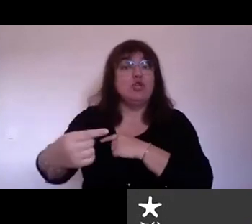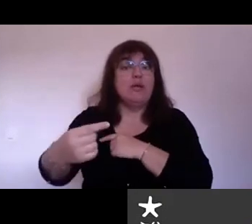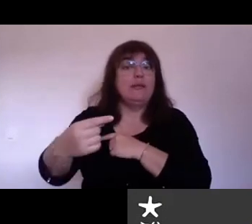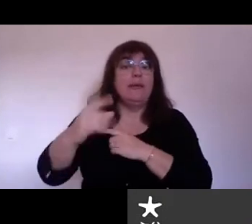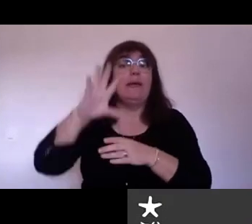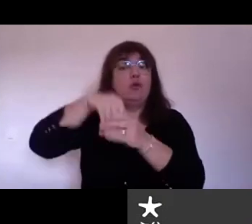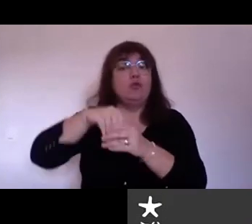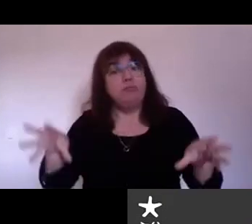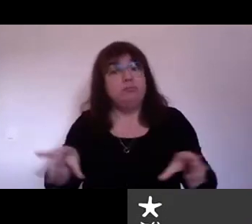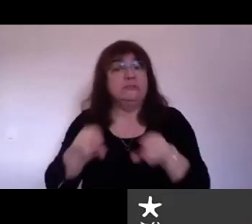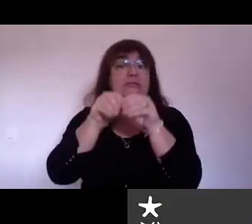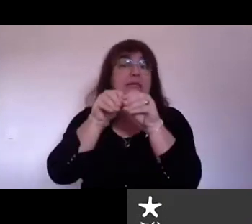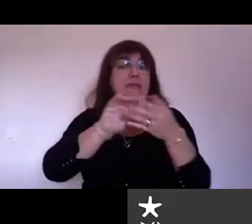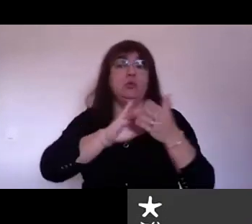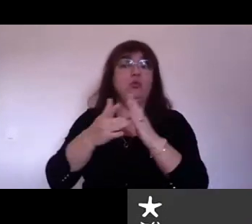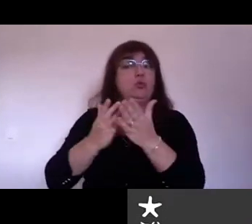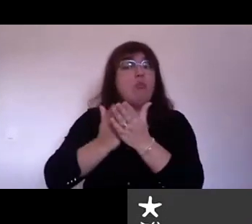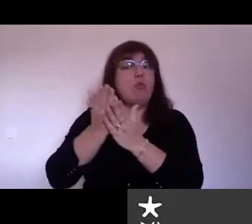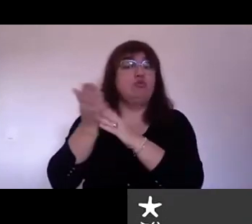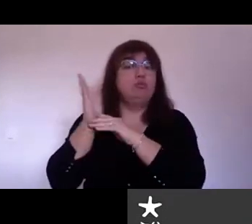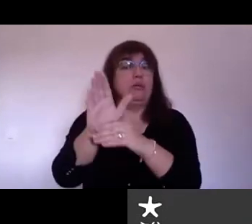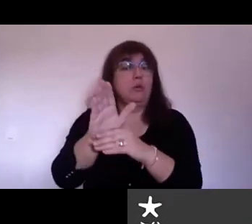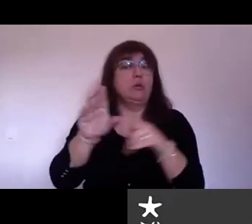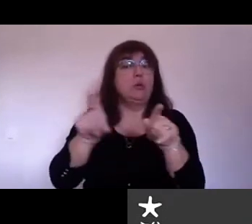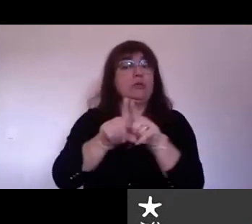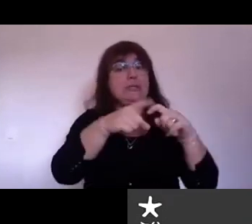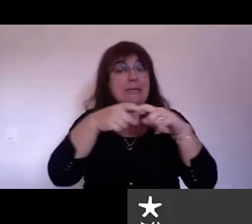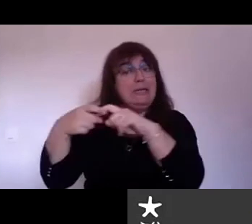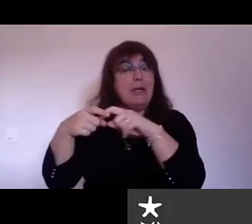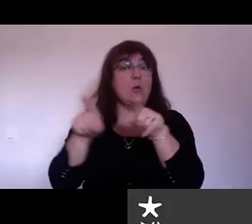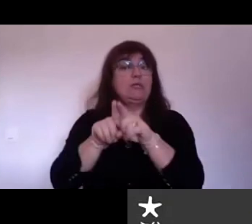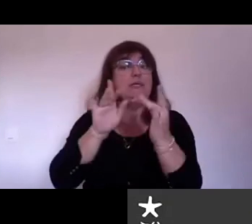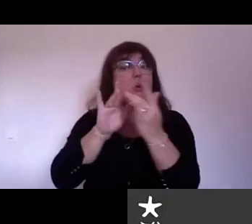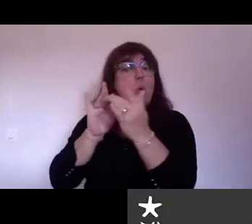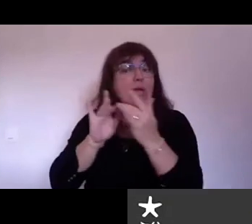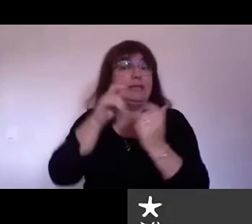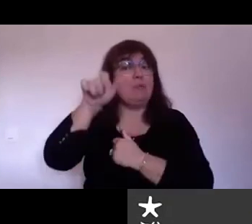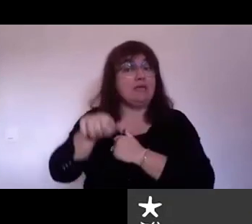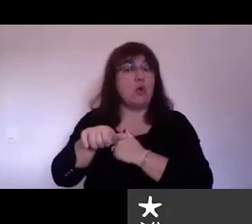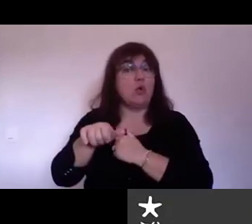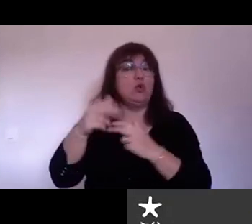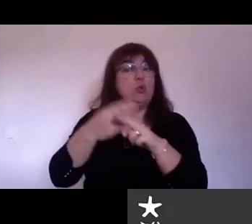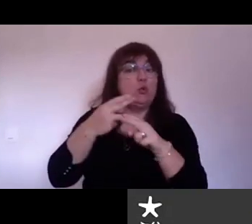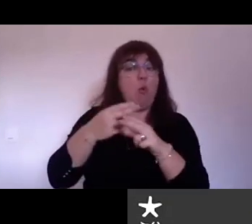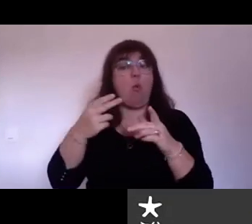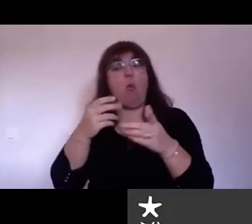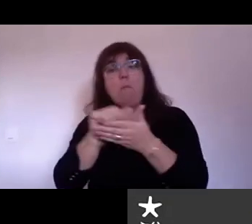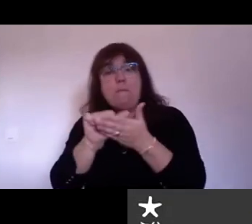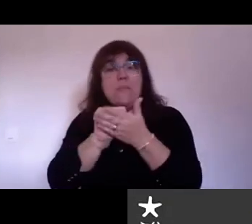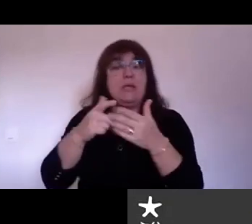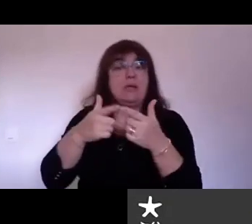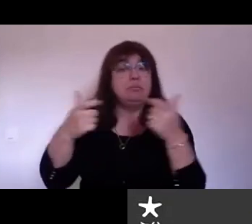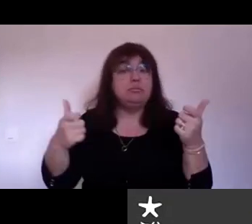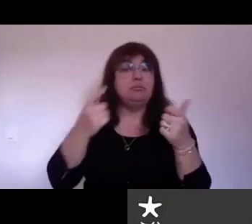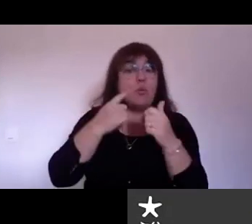projets qui ont été présentés avec les liens et les contacts pour vous permettre justement de contacter et d'en savoir